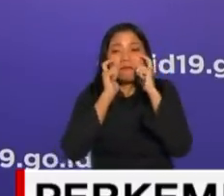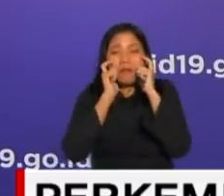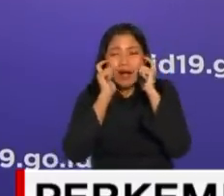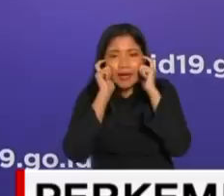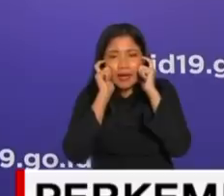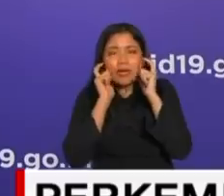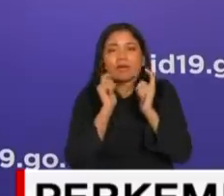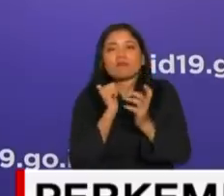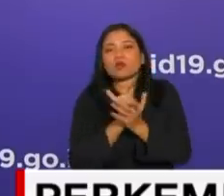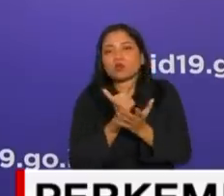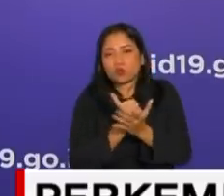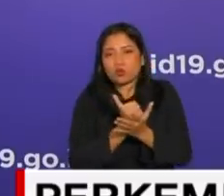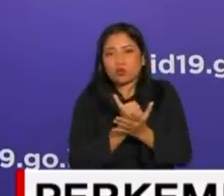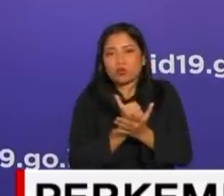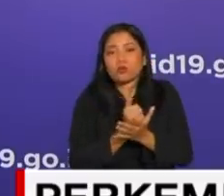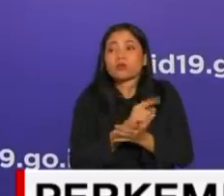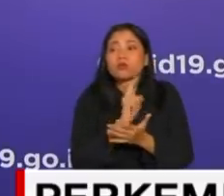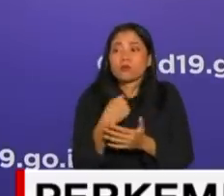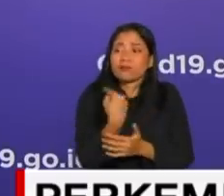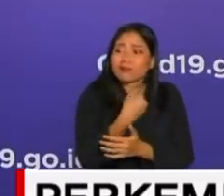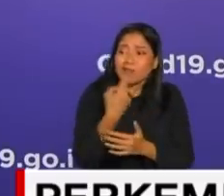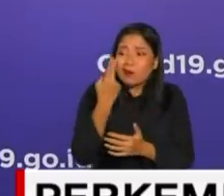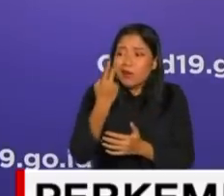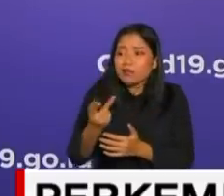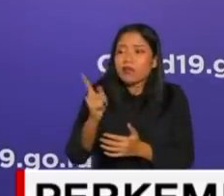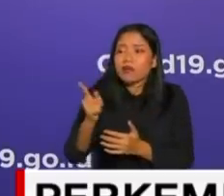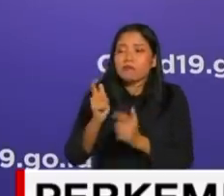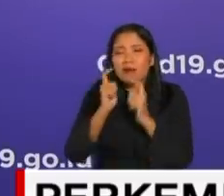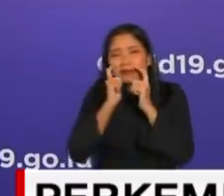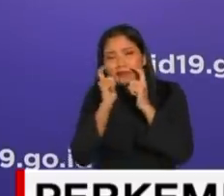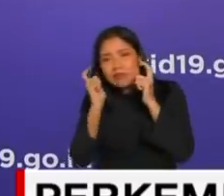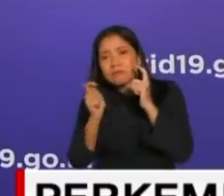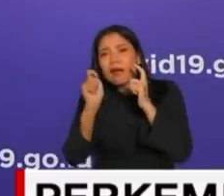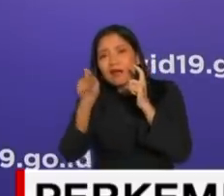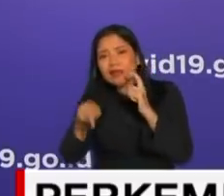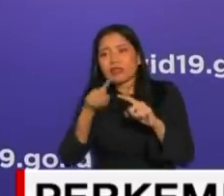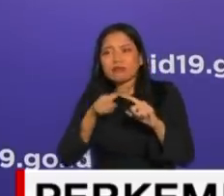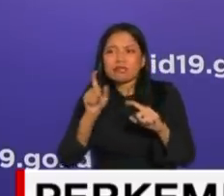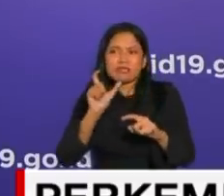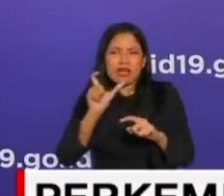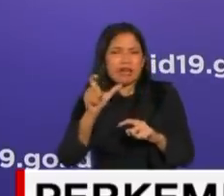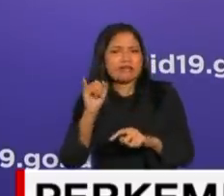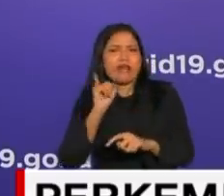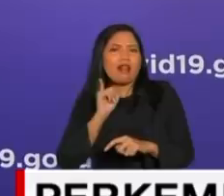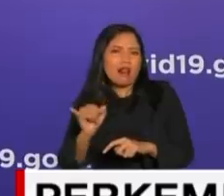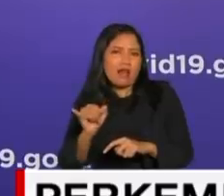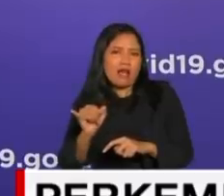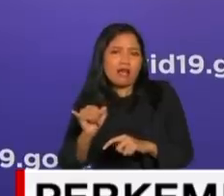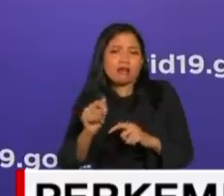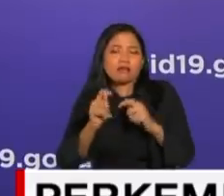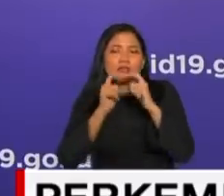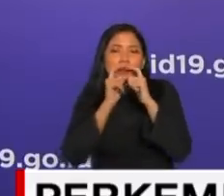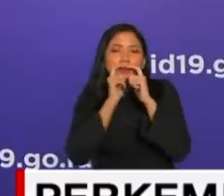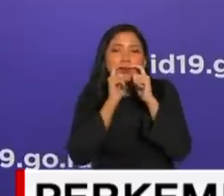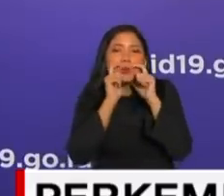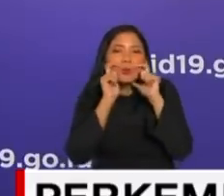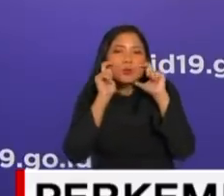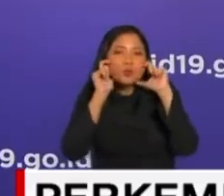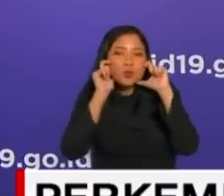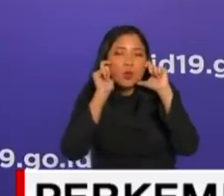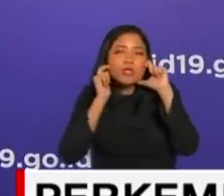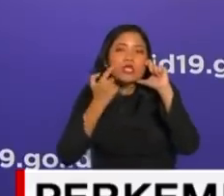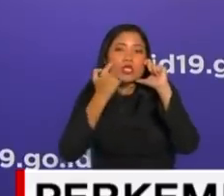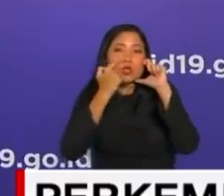Hai karena kami masih melihat banyak sekali masker digunakan dengan cara yang tidak benar hanya ditutup mulutnya saja hidungnya